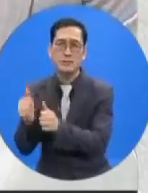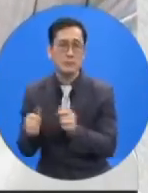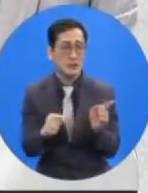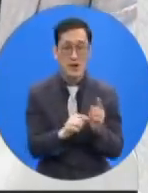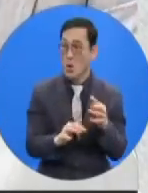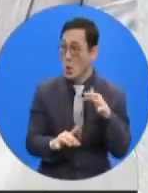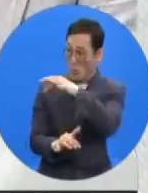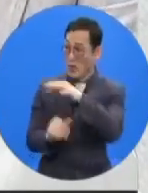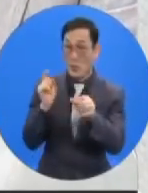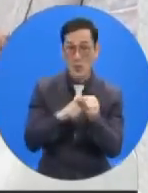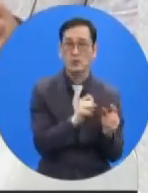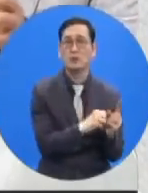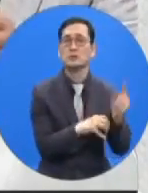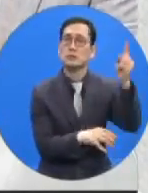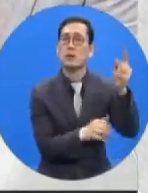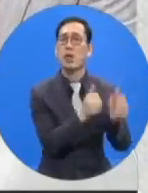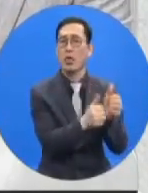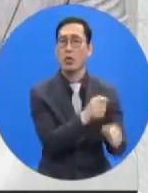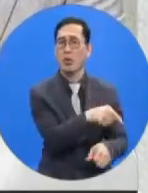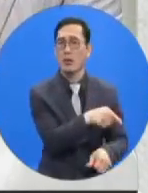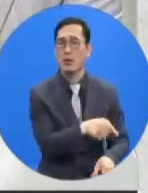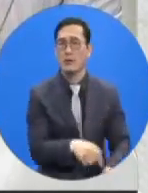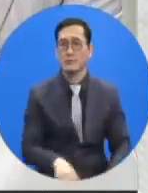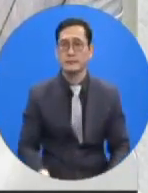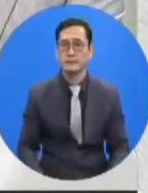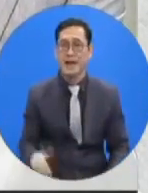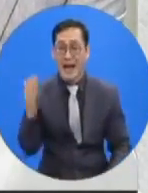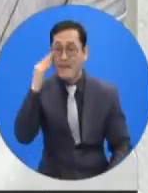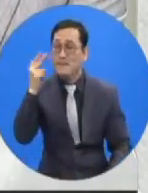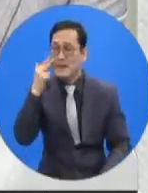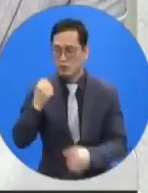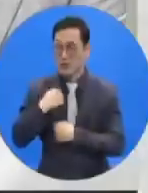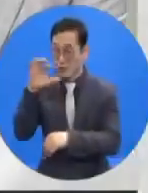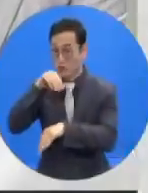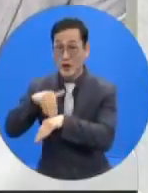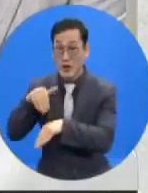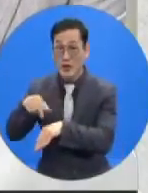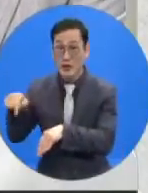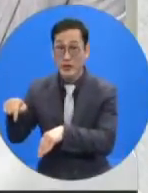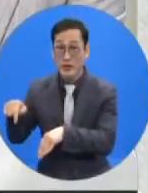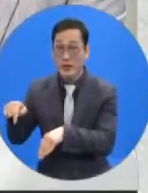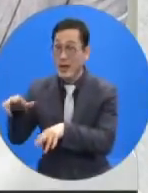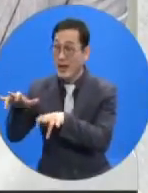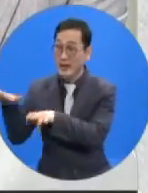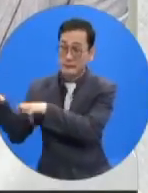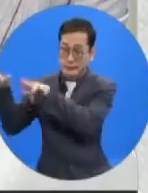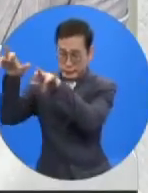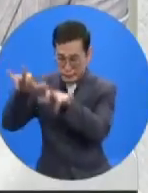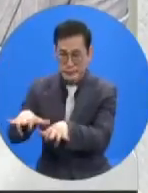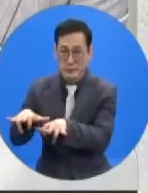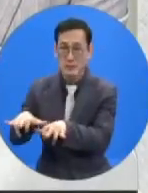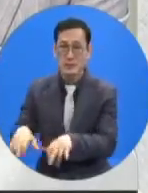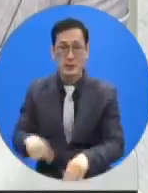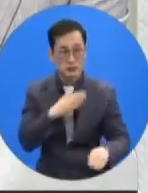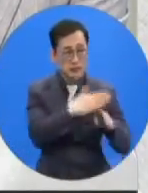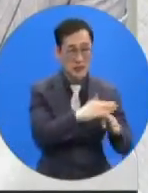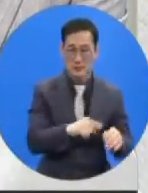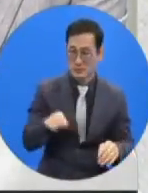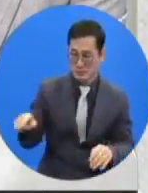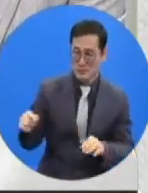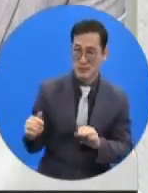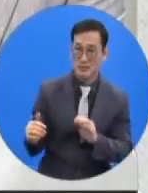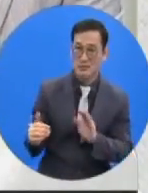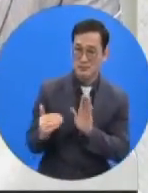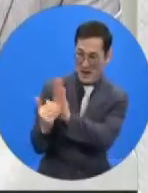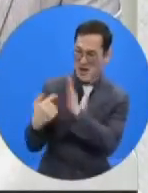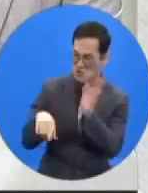개인적인 생각인데 아니 한미 군사훈련 하니까 F-35 청주에다 갖다 놓으니까 북한에서 방어적 차원에서 지금